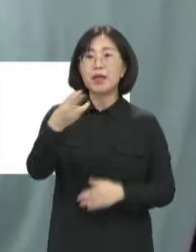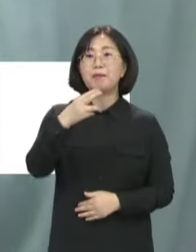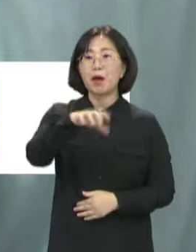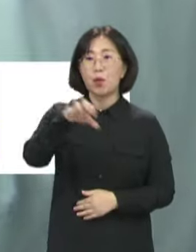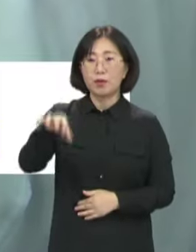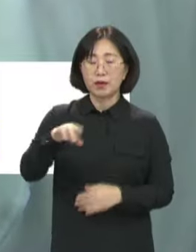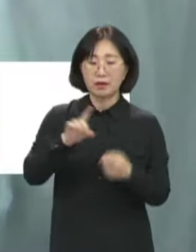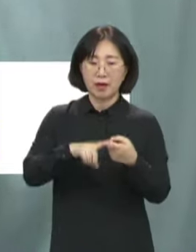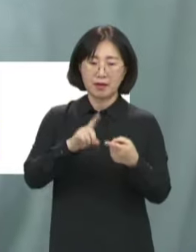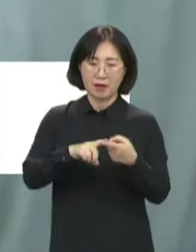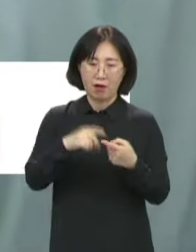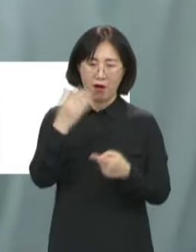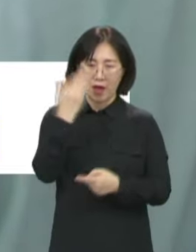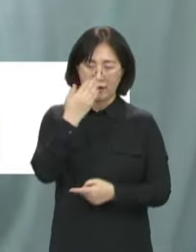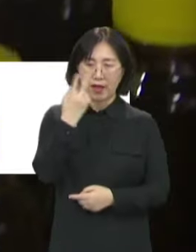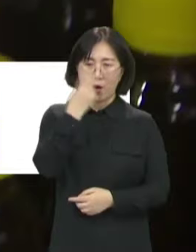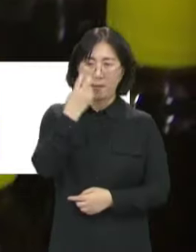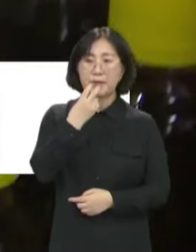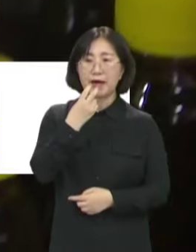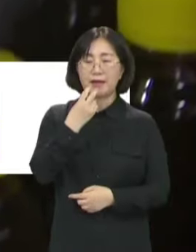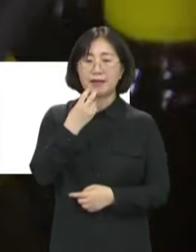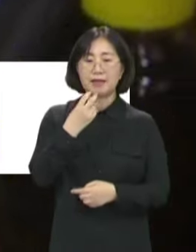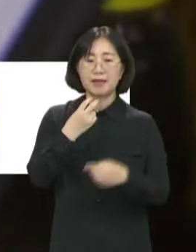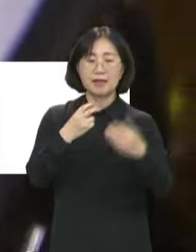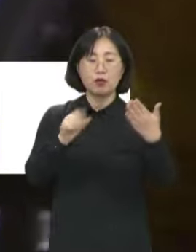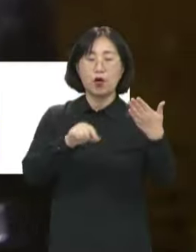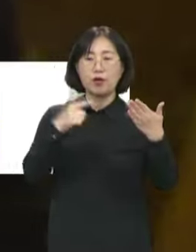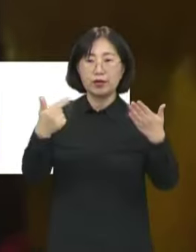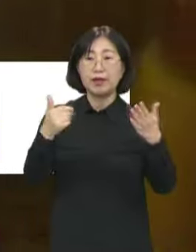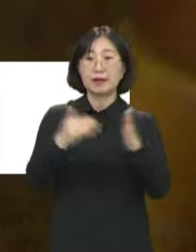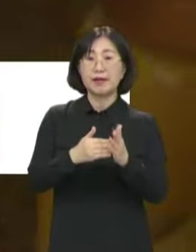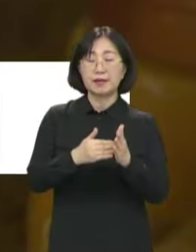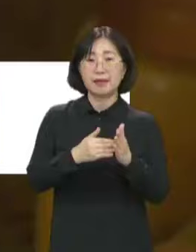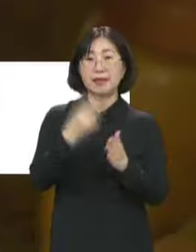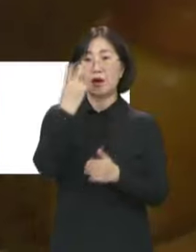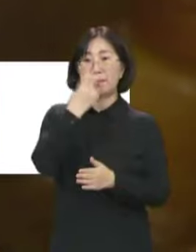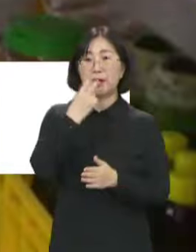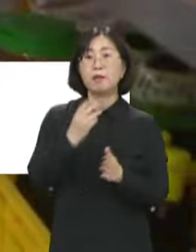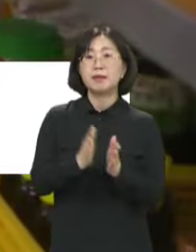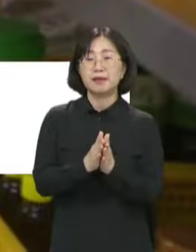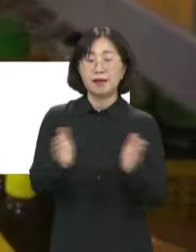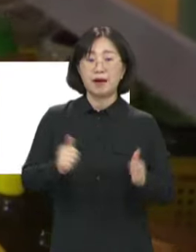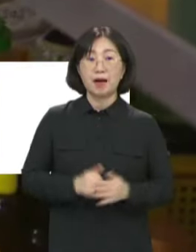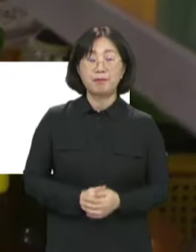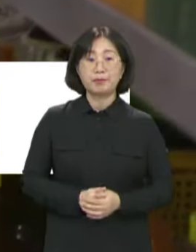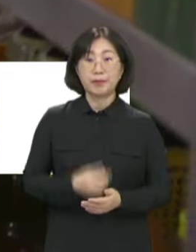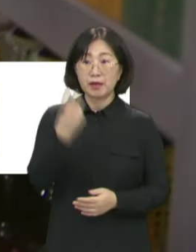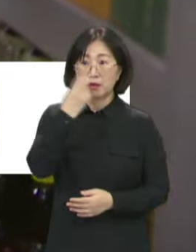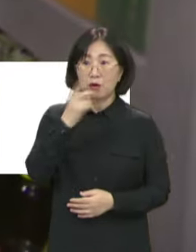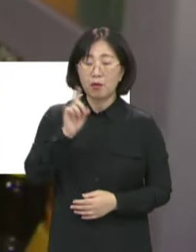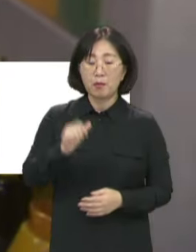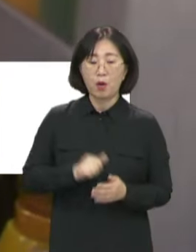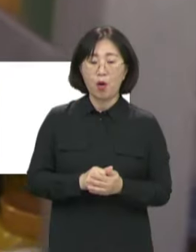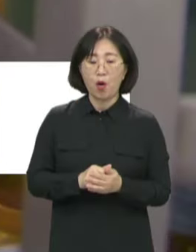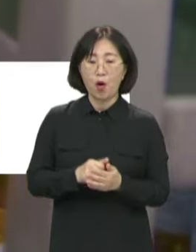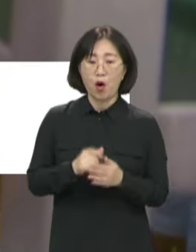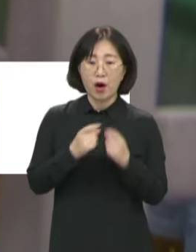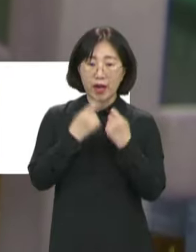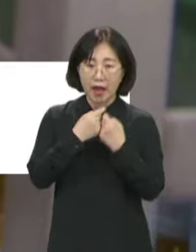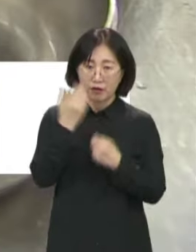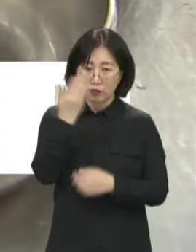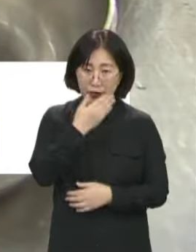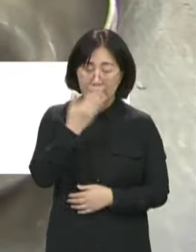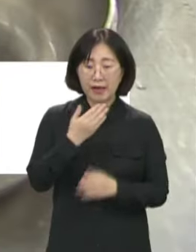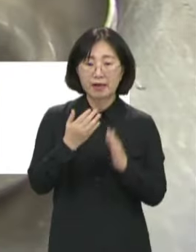대상으로 식품위생관리 합동점검을 다음 달 6일까지 벌입니다. 이번 점검에선 급식 관계자의